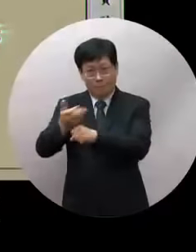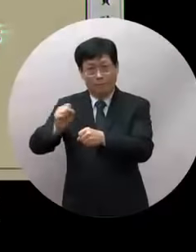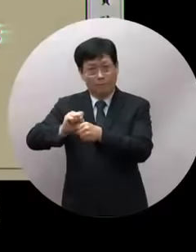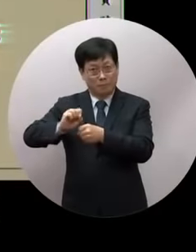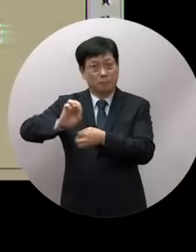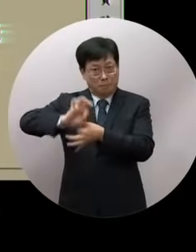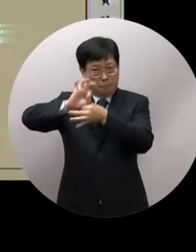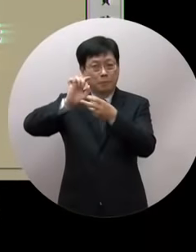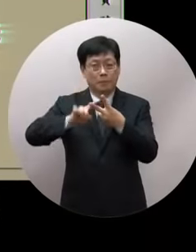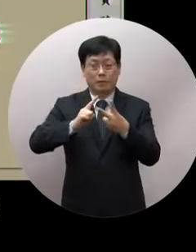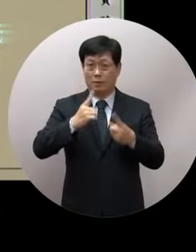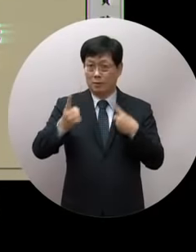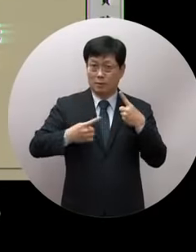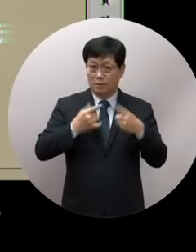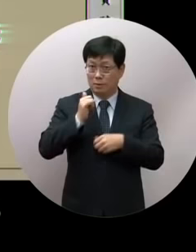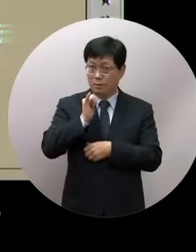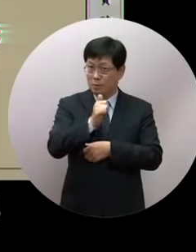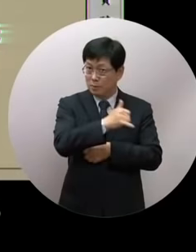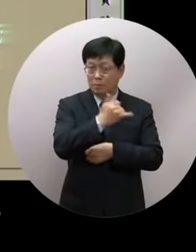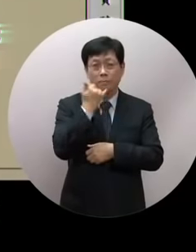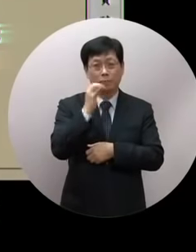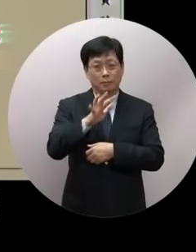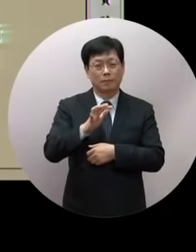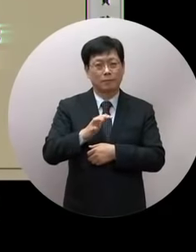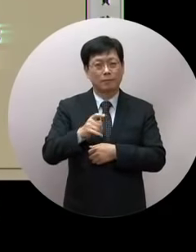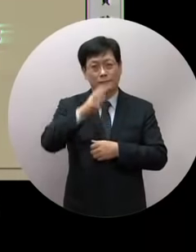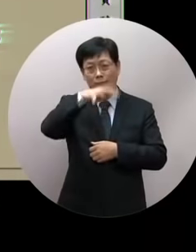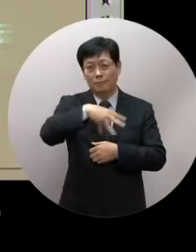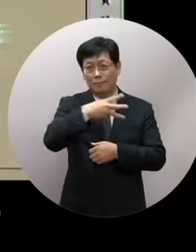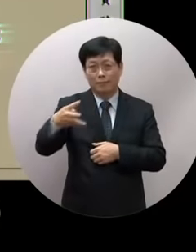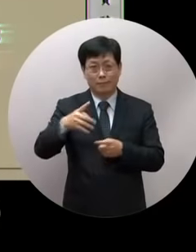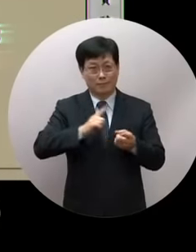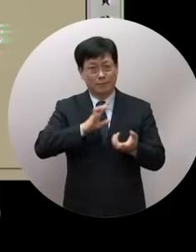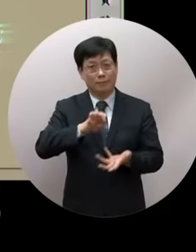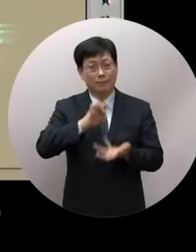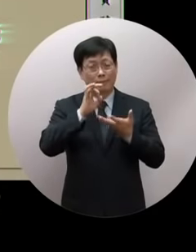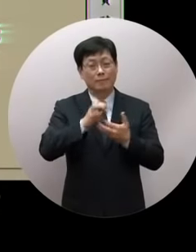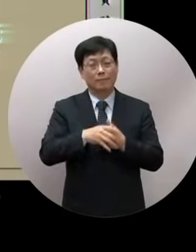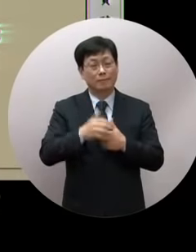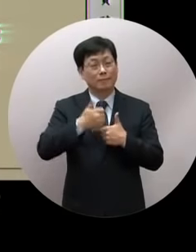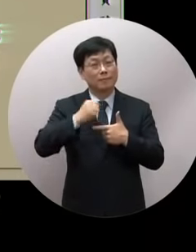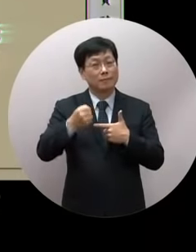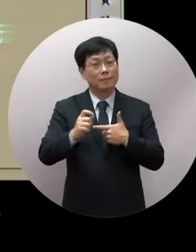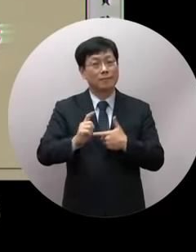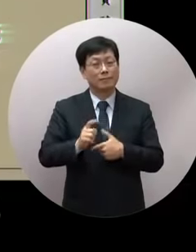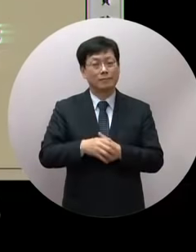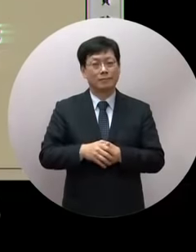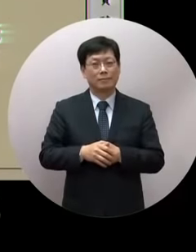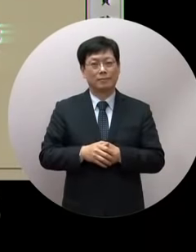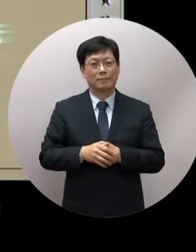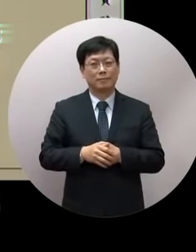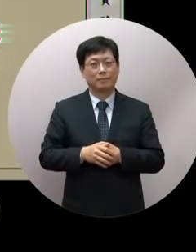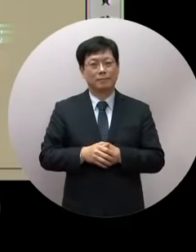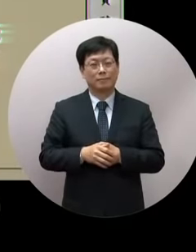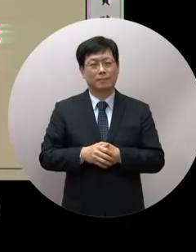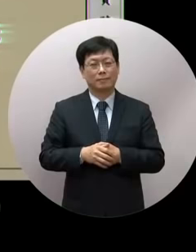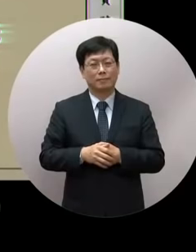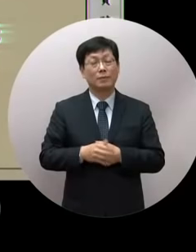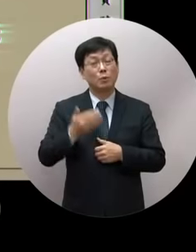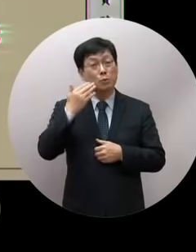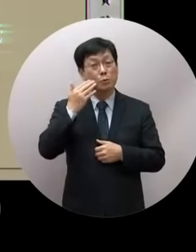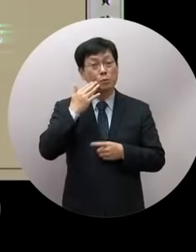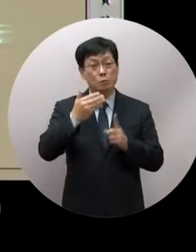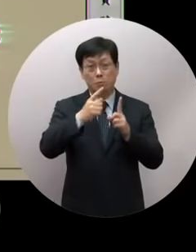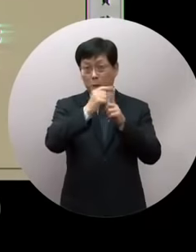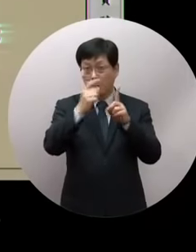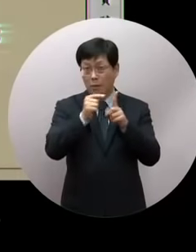由行游部分也是哈，这个我是建议哈，你看看这个表哈，你们的现在的建议是这个旅行